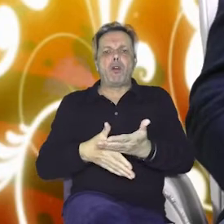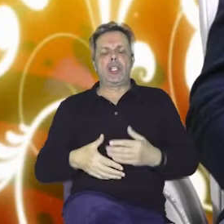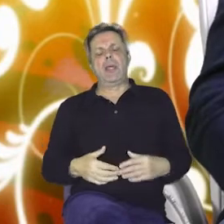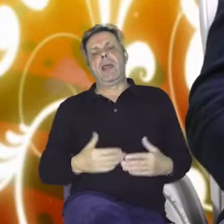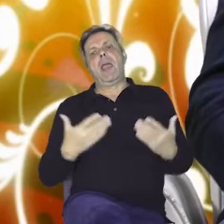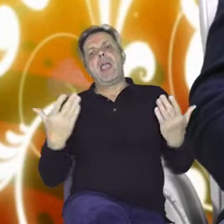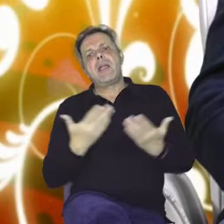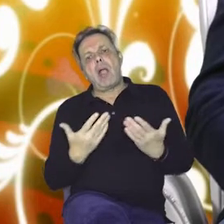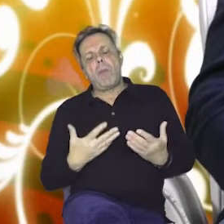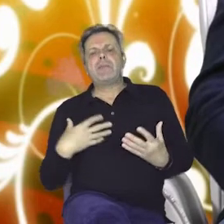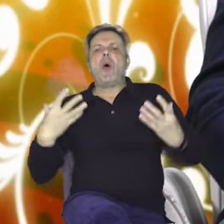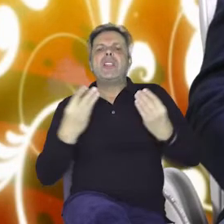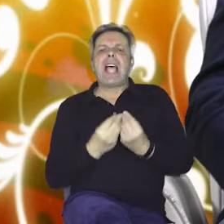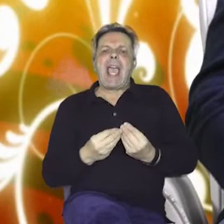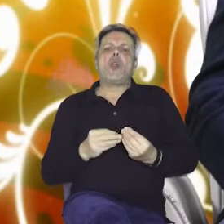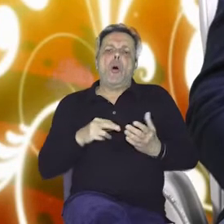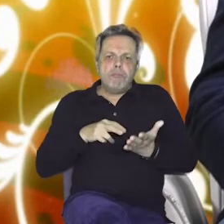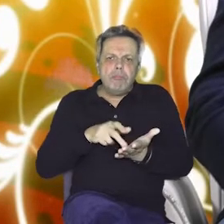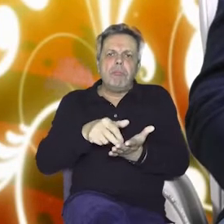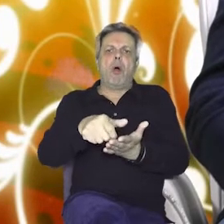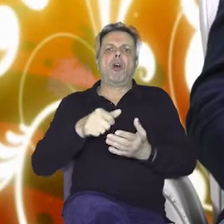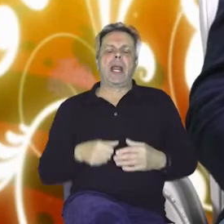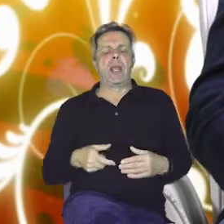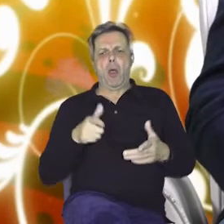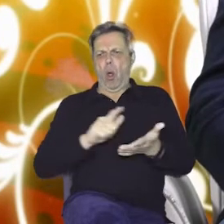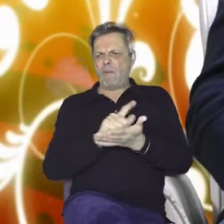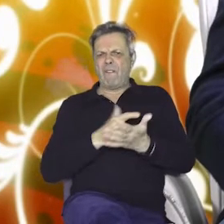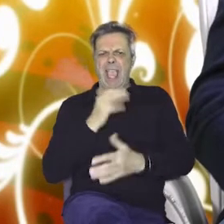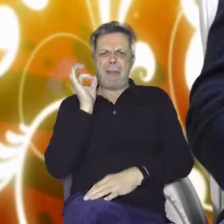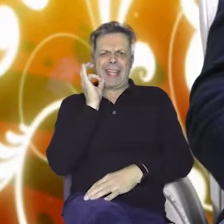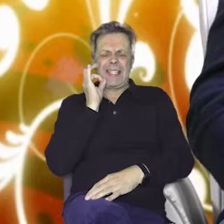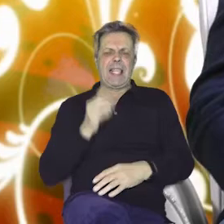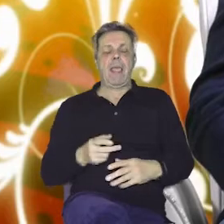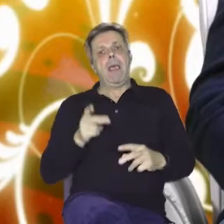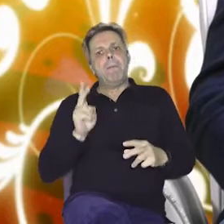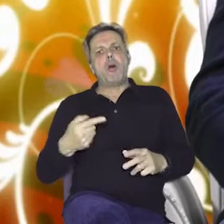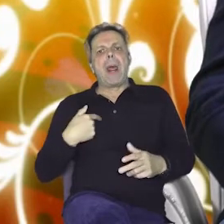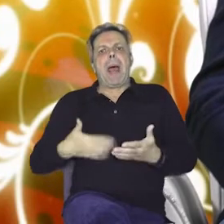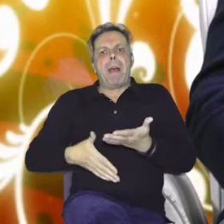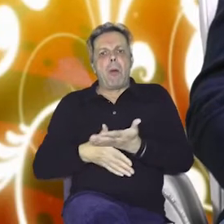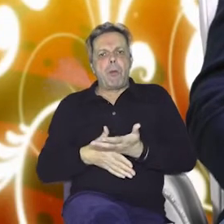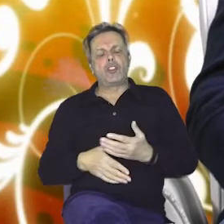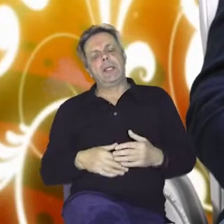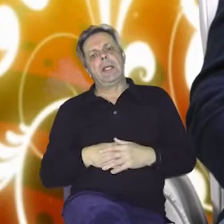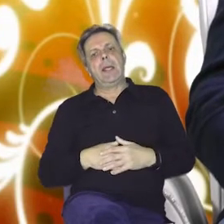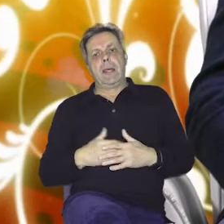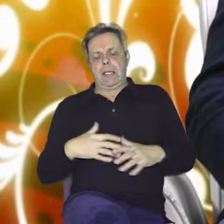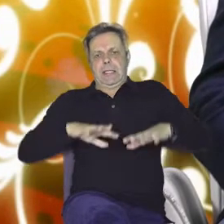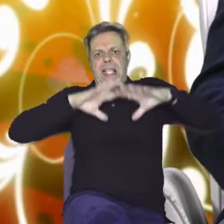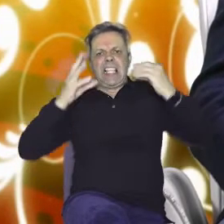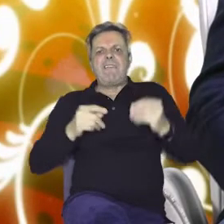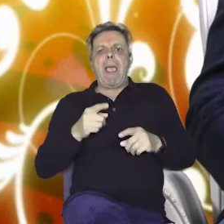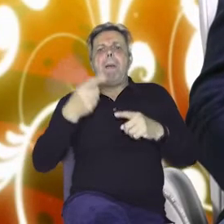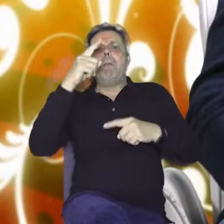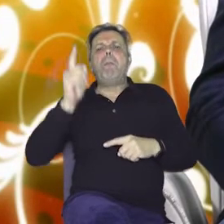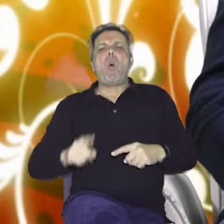bismo zajedno koračali. Ovo vrijeme krize može nam pomoći da se sve pukotine u društvu